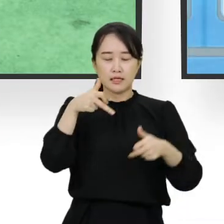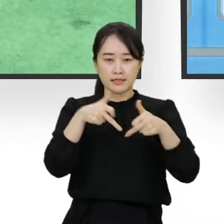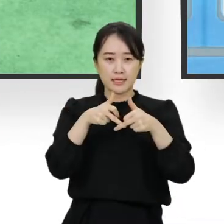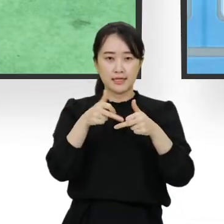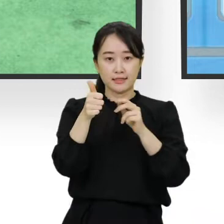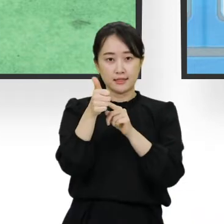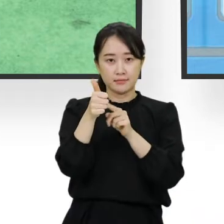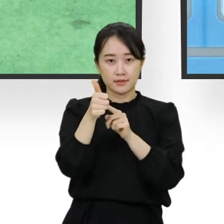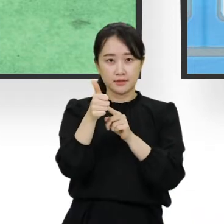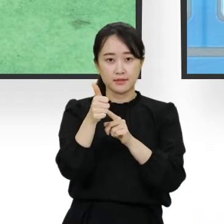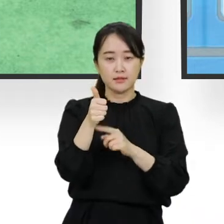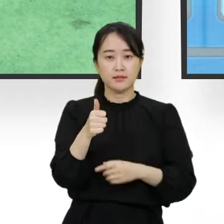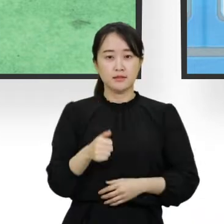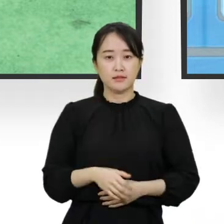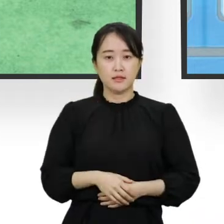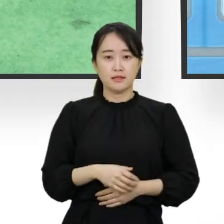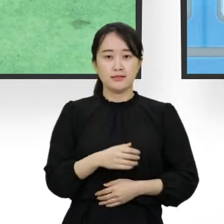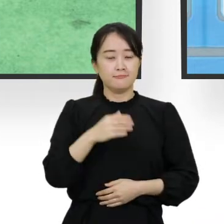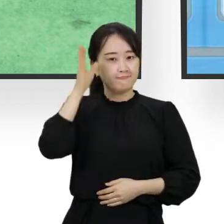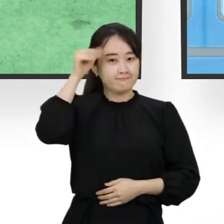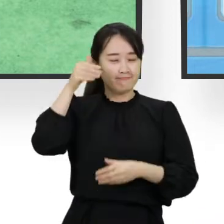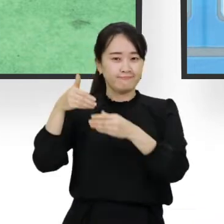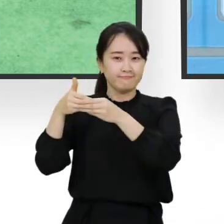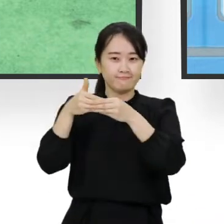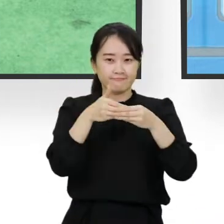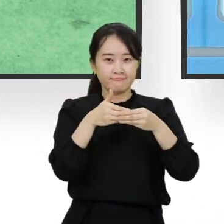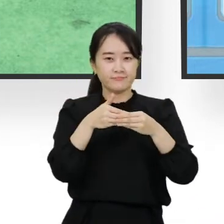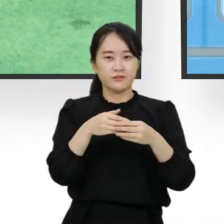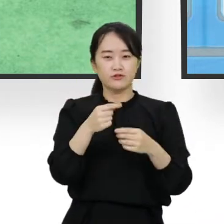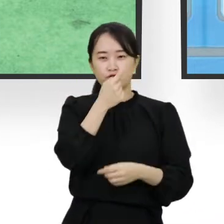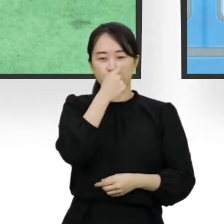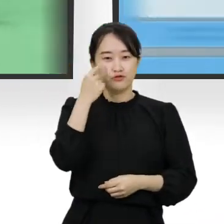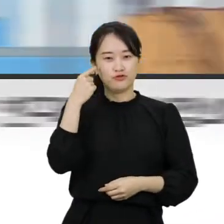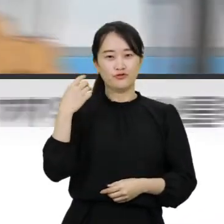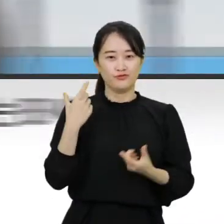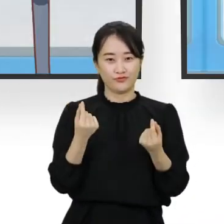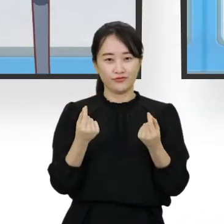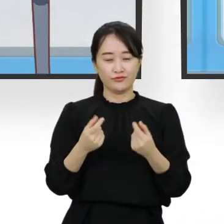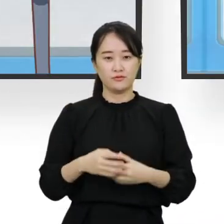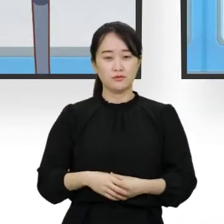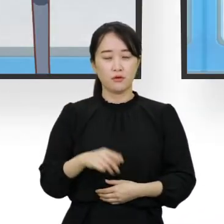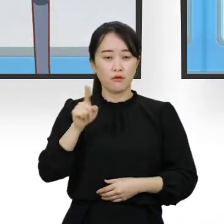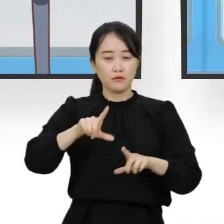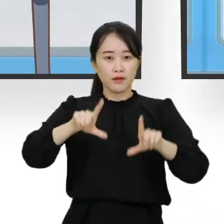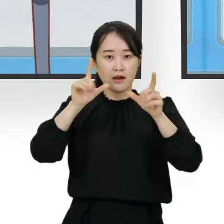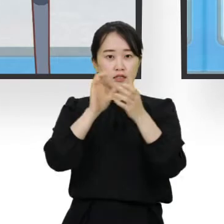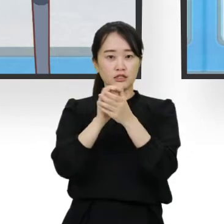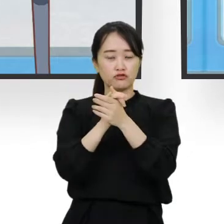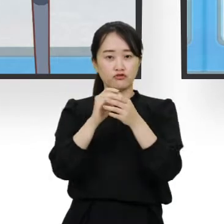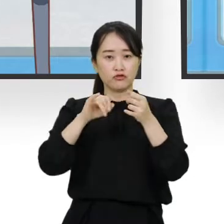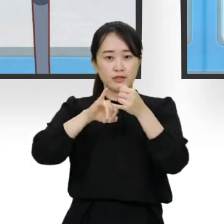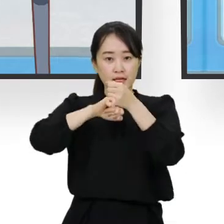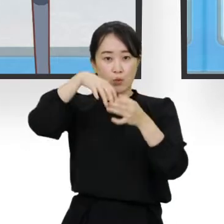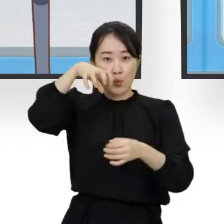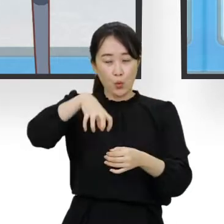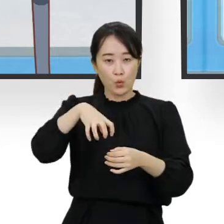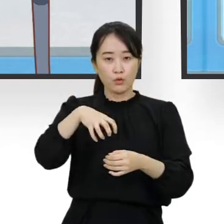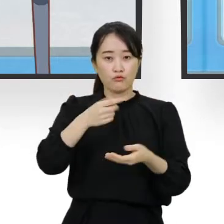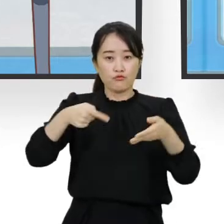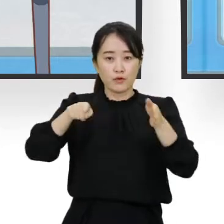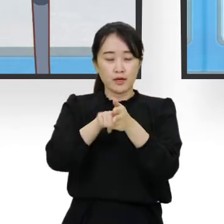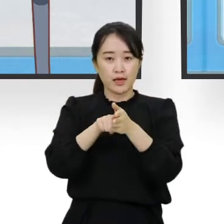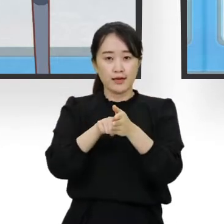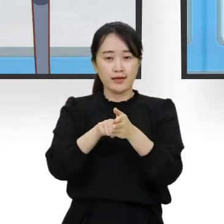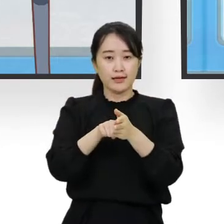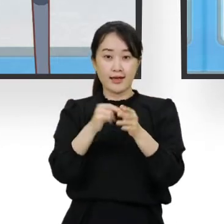시각장애인 B씨에게 안내견 럭키는 두 눈과 다름이 없습니다. 어느 날 친구와 약속 장소에 가기 위해